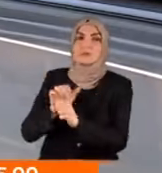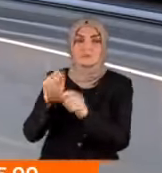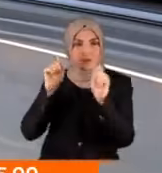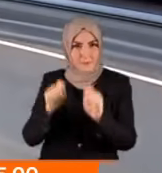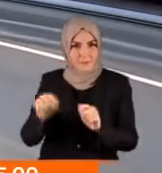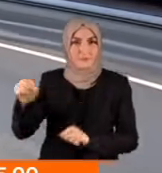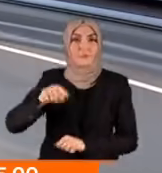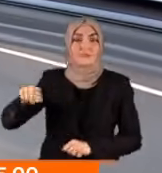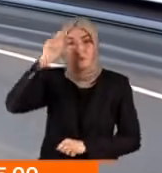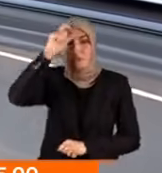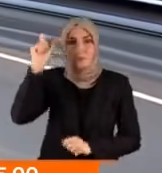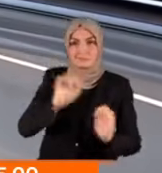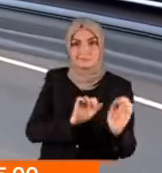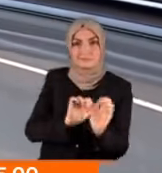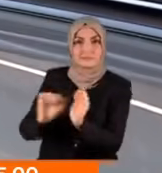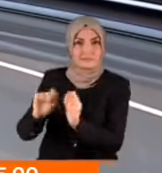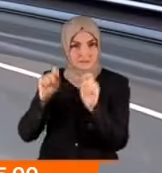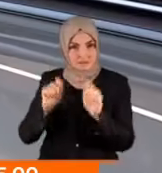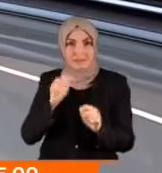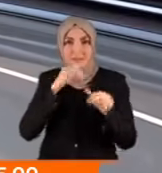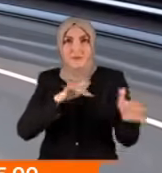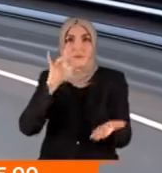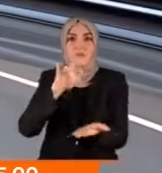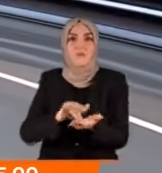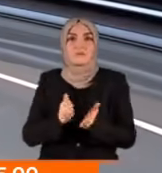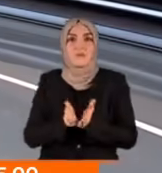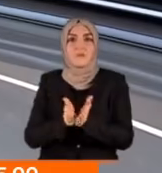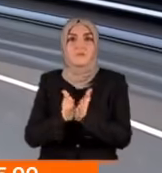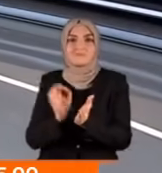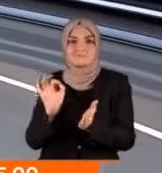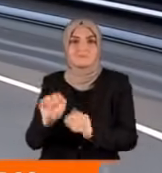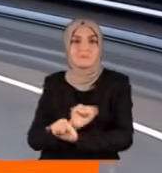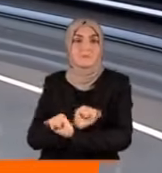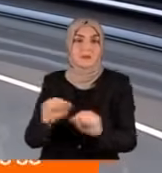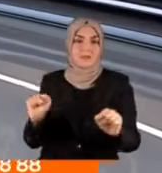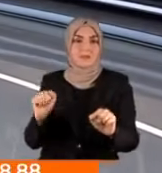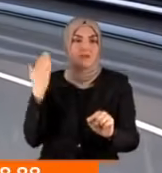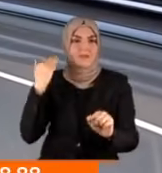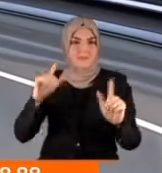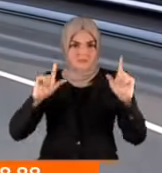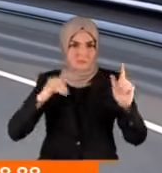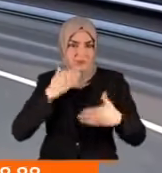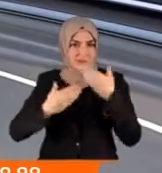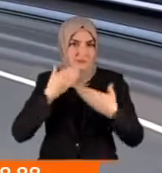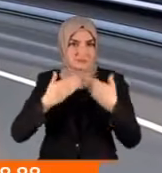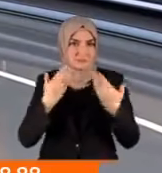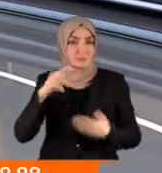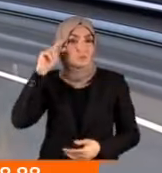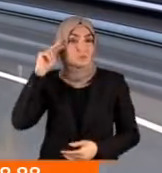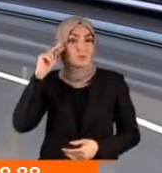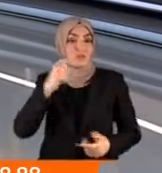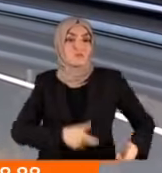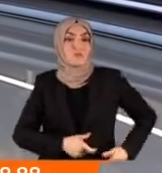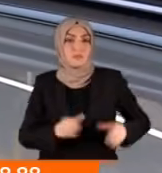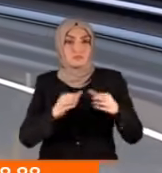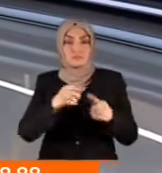ettiklerini ve hatta denizin ortasındaki mültecilerin botlarını patlattık larını bu ekranlardan aktarmıştır sizlere Yunan Güvenlik